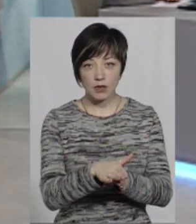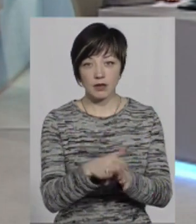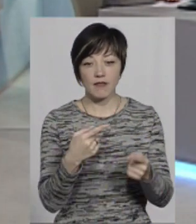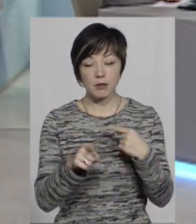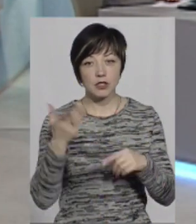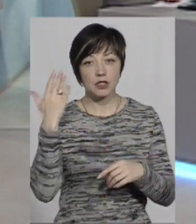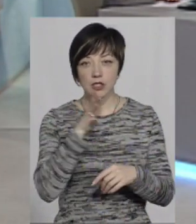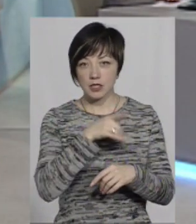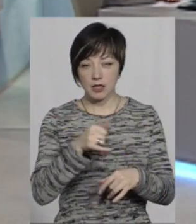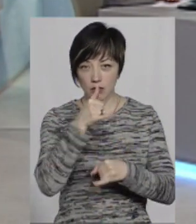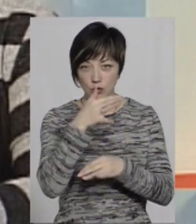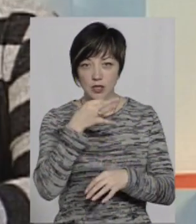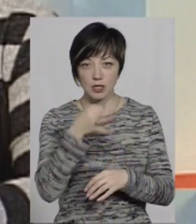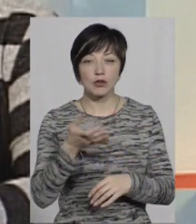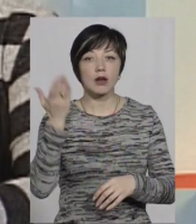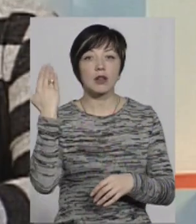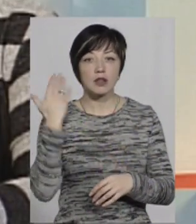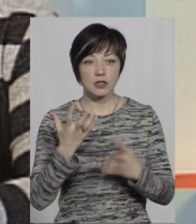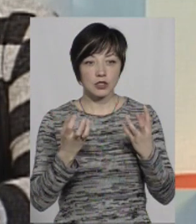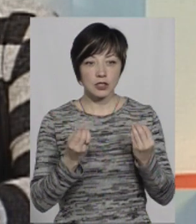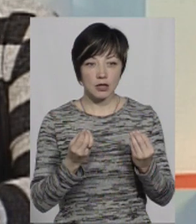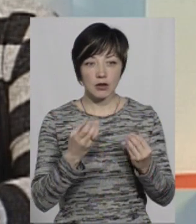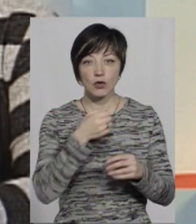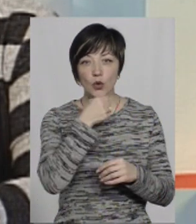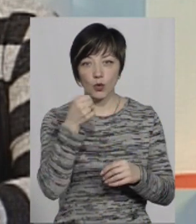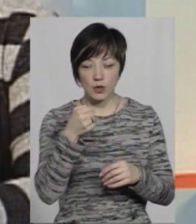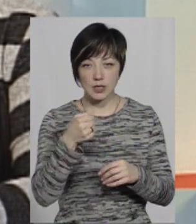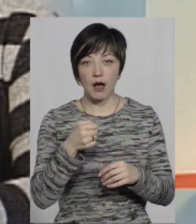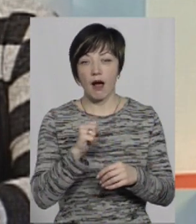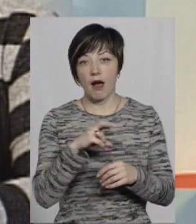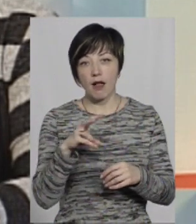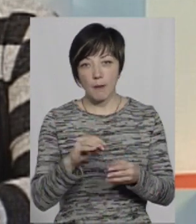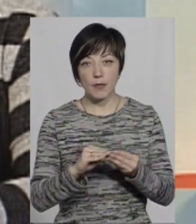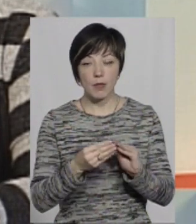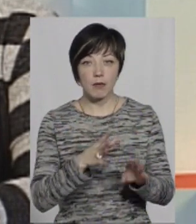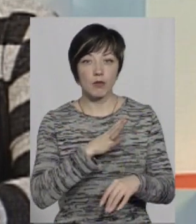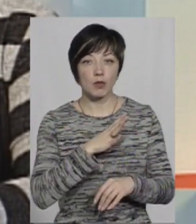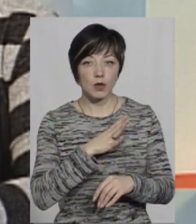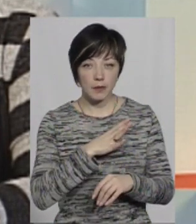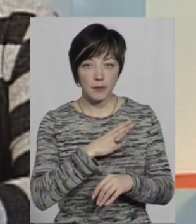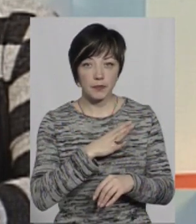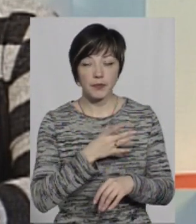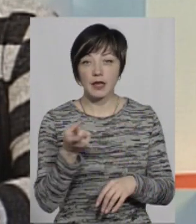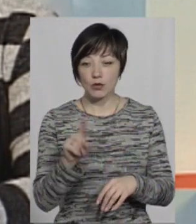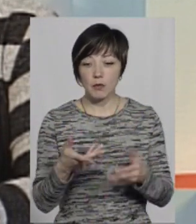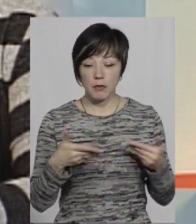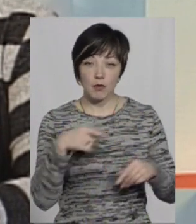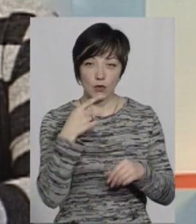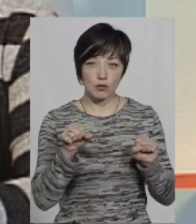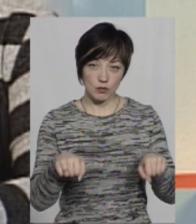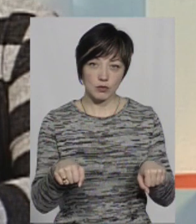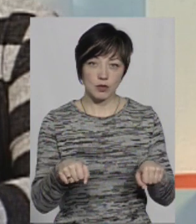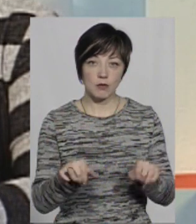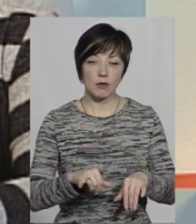мабуть, від тих часів, я не можу судити, що було колись, коли щеплювалися дорослі, але певні проблеми були, от, то ми можемо говорити